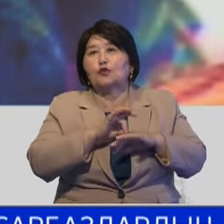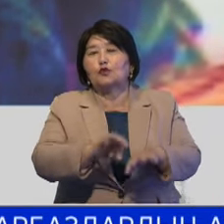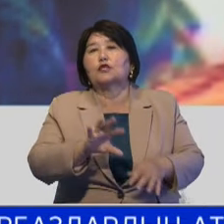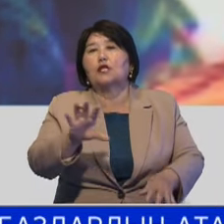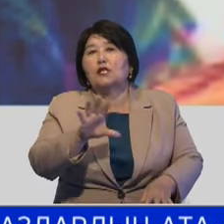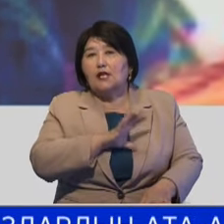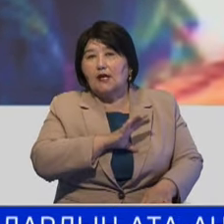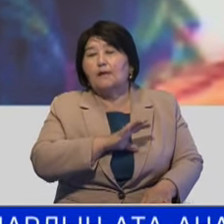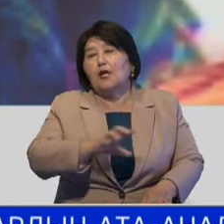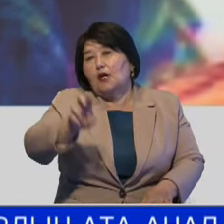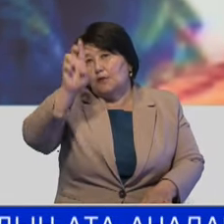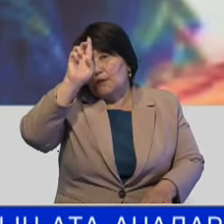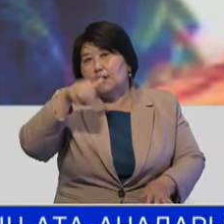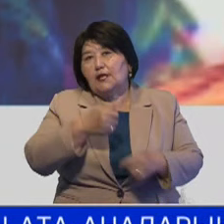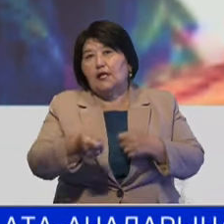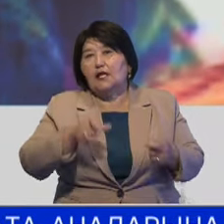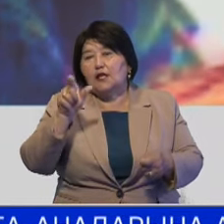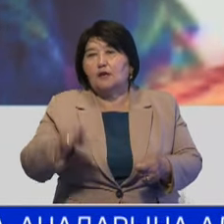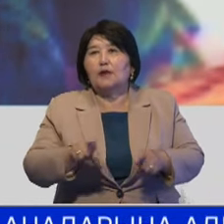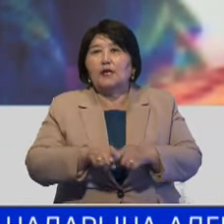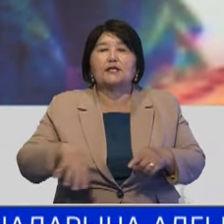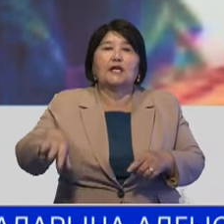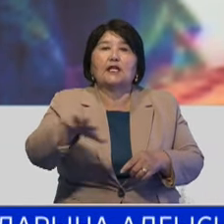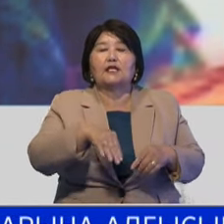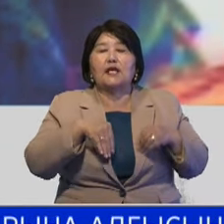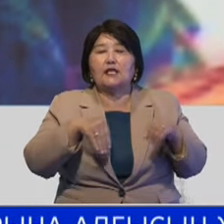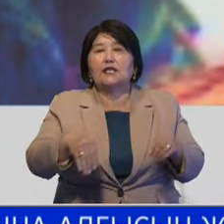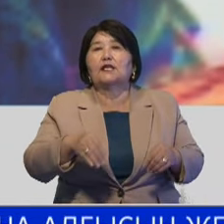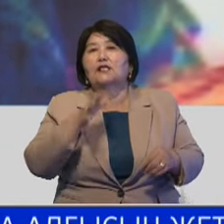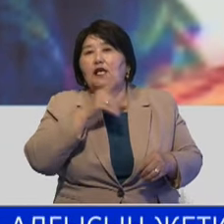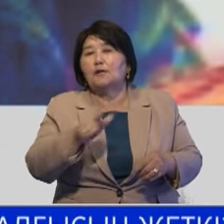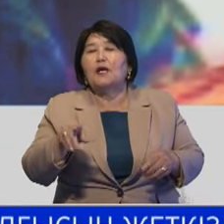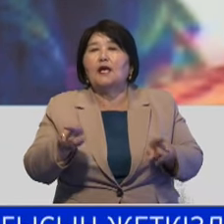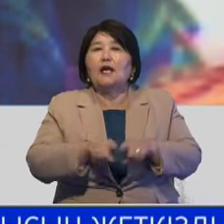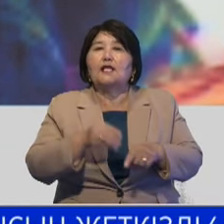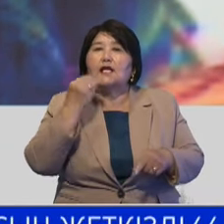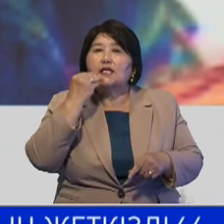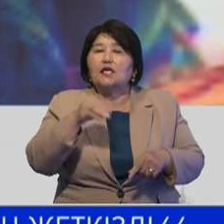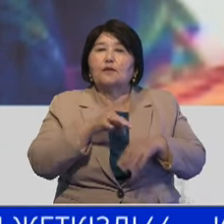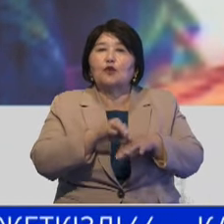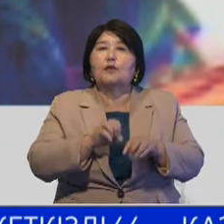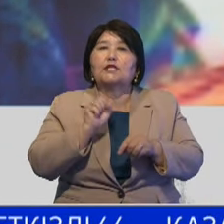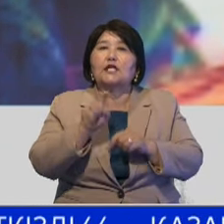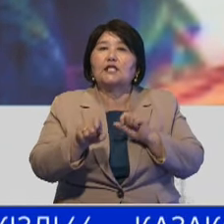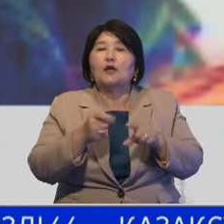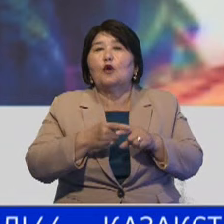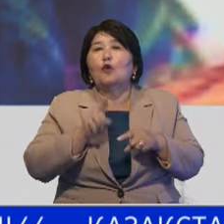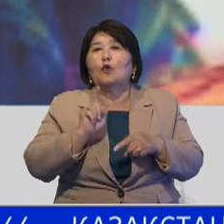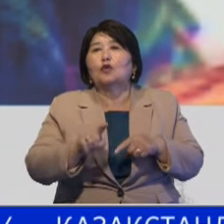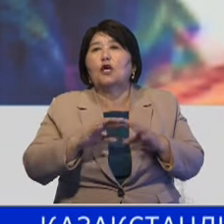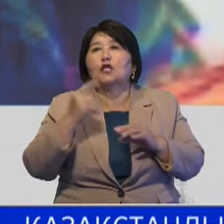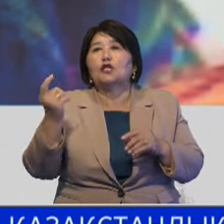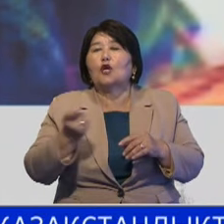жүргізілді. Мемлекет басшысы егін егу науқанын мерзімінде әрі сапалы ұйымдастыруды тапсырды. Ол үшін